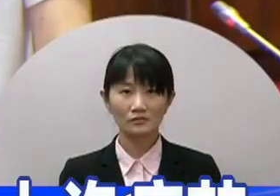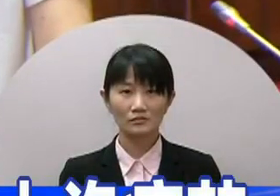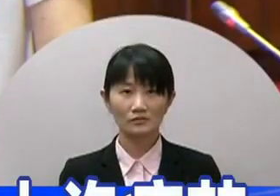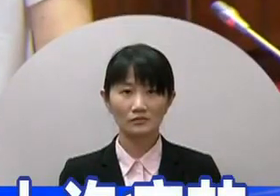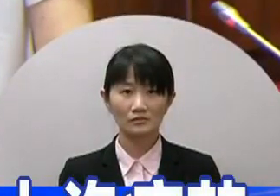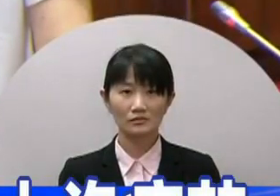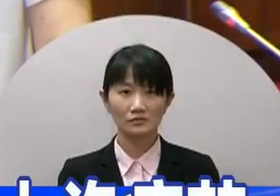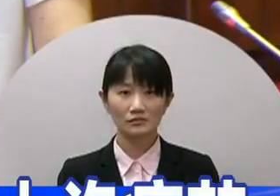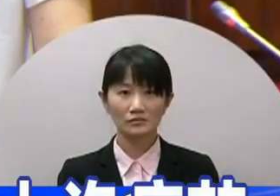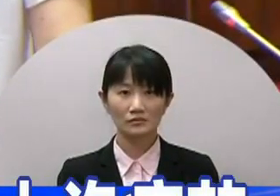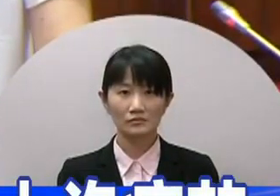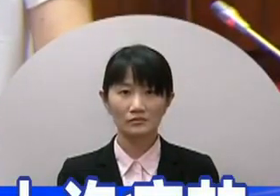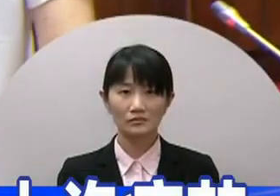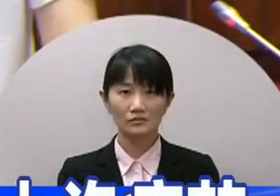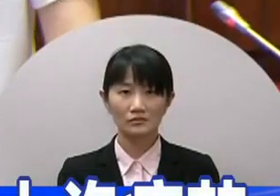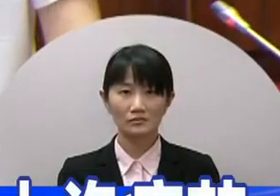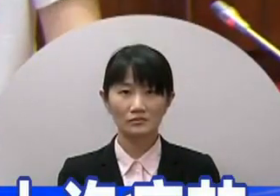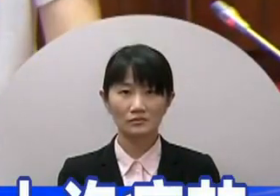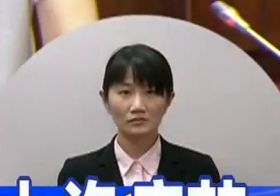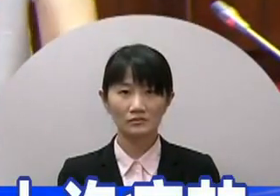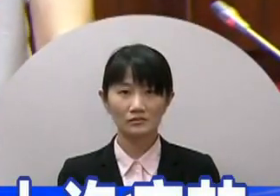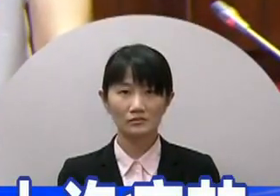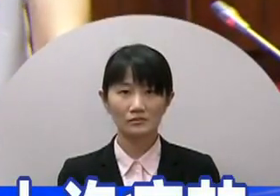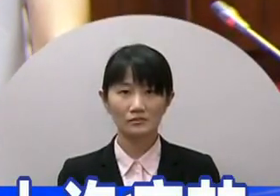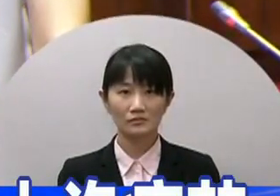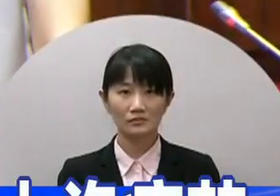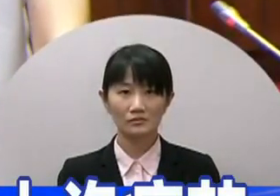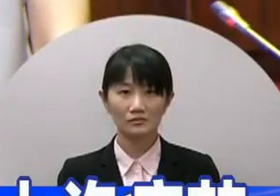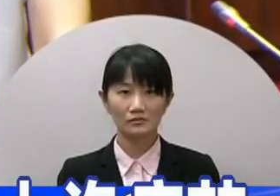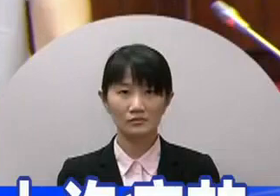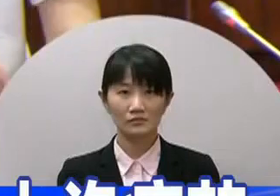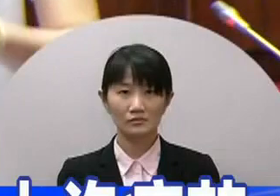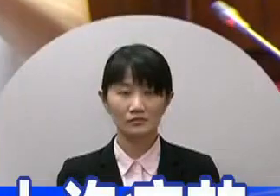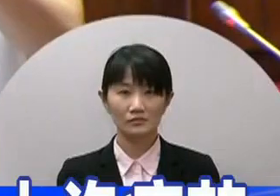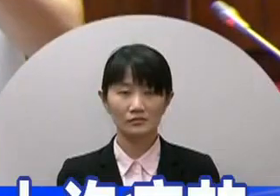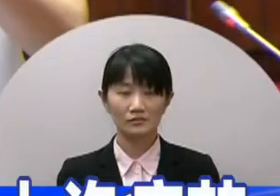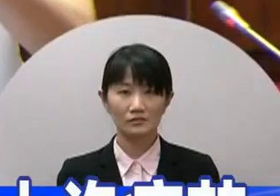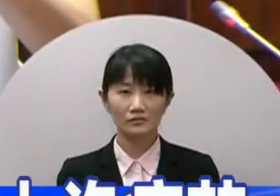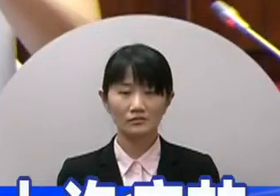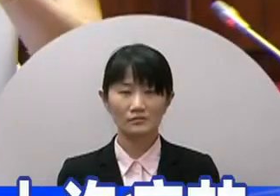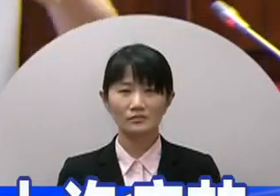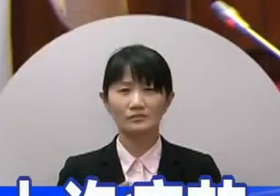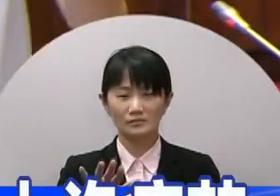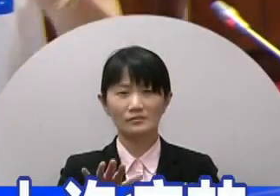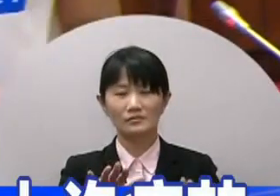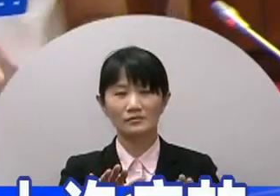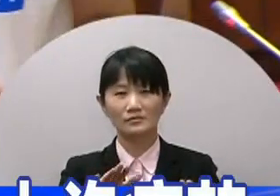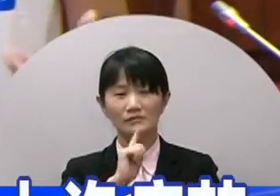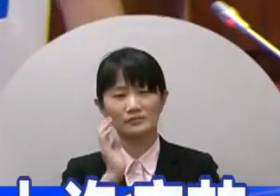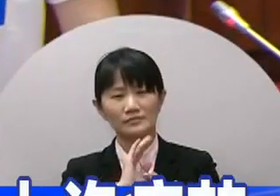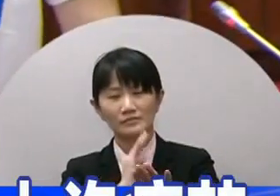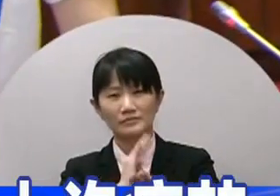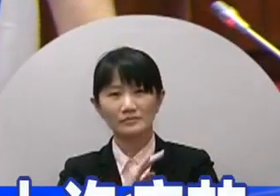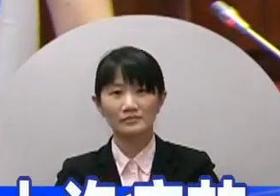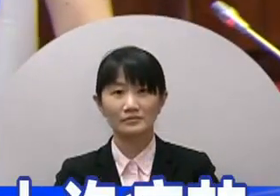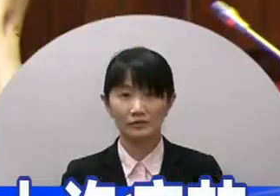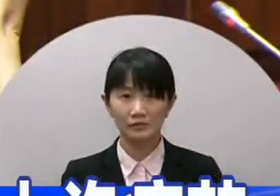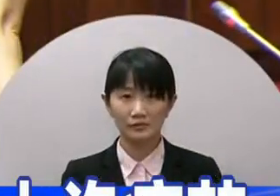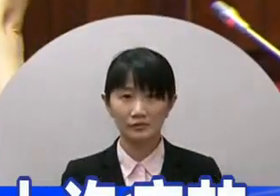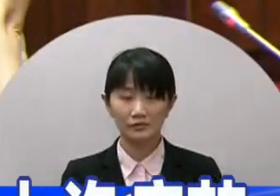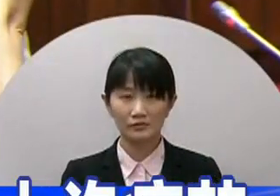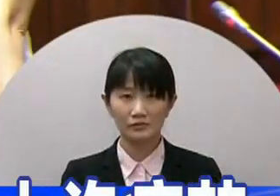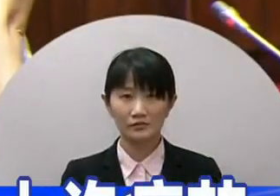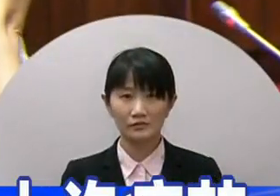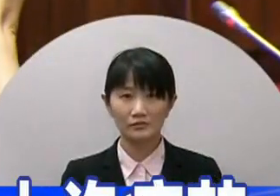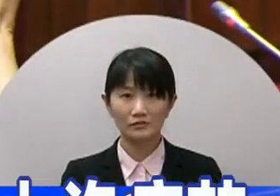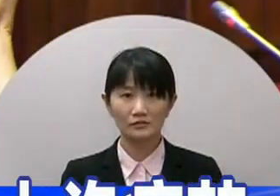手上有疫苗，我们很高兴啊。那我们对他的热心， 不是你废话吗？他当然，他又不是疫苗制造商。 我没